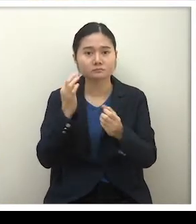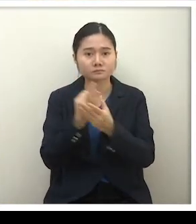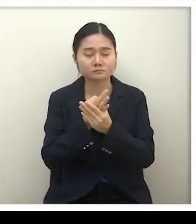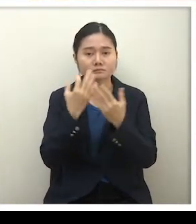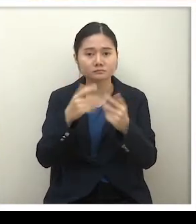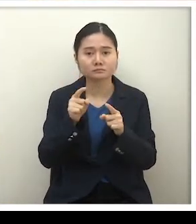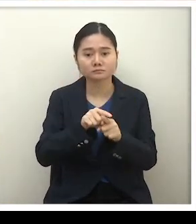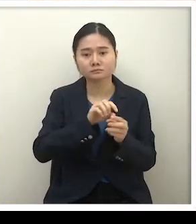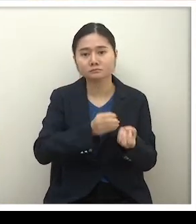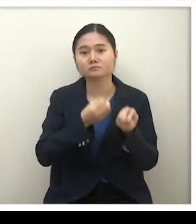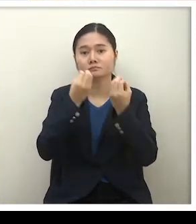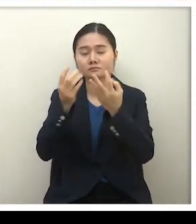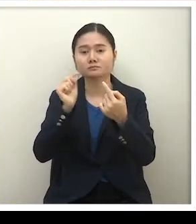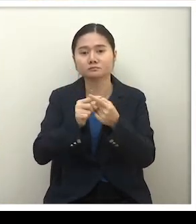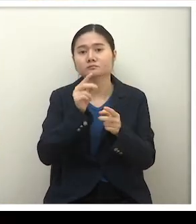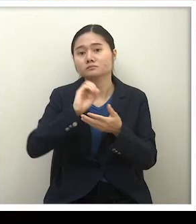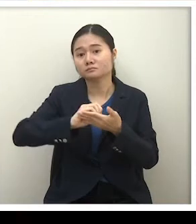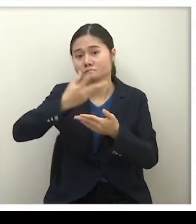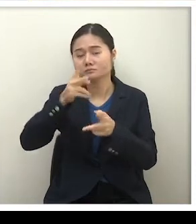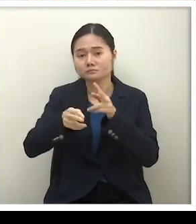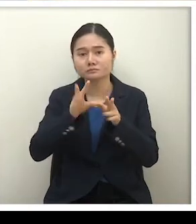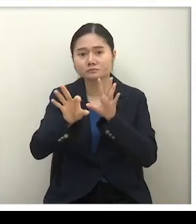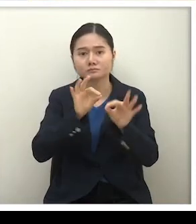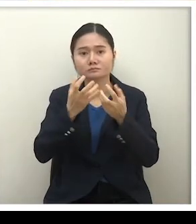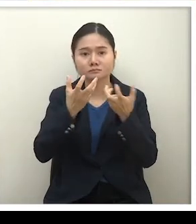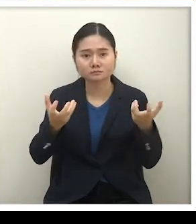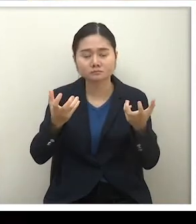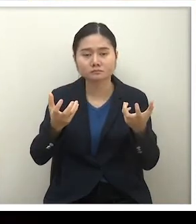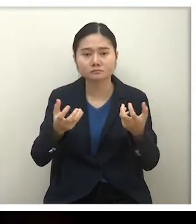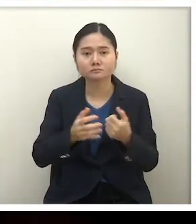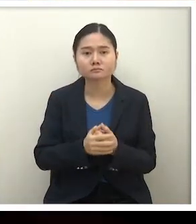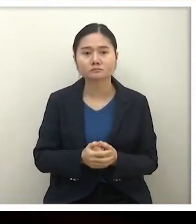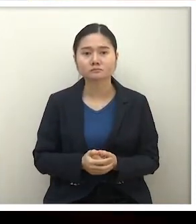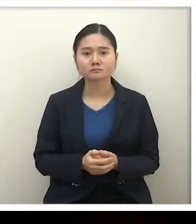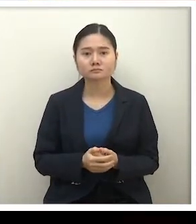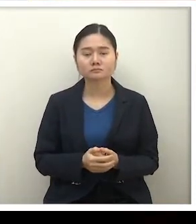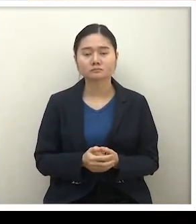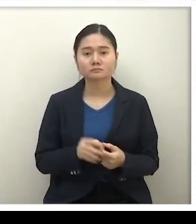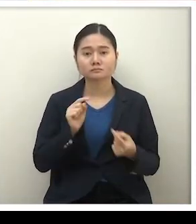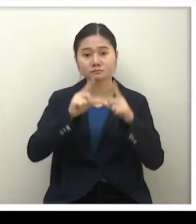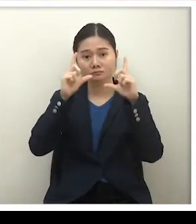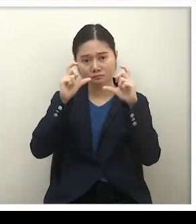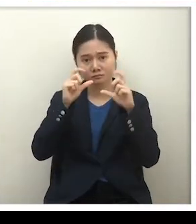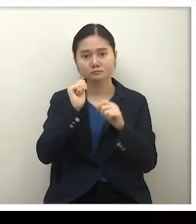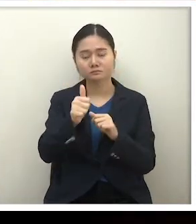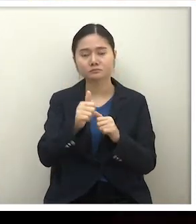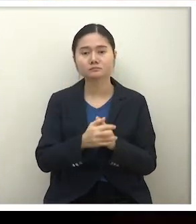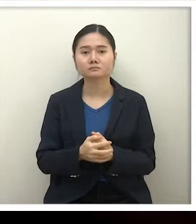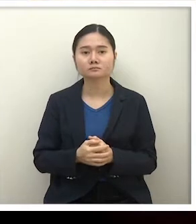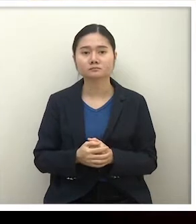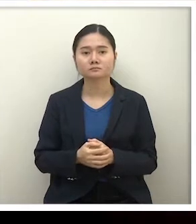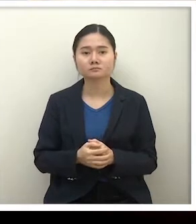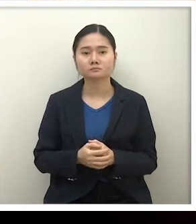แล้วโยนเข้าไปที่ Photoshop นะครับแล้วเราเลือกวัสดุนะครับเลือกวัสดุที่เราจากภาพถ่ายก็ได้นะครับหรือจ